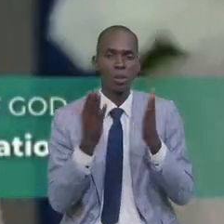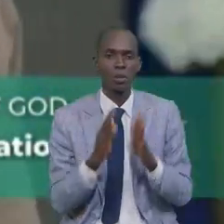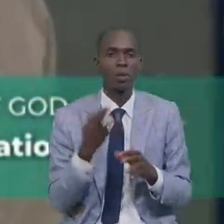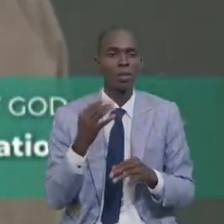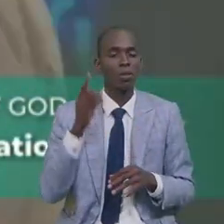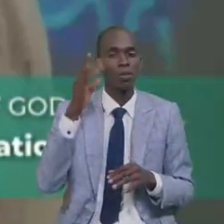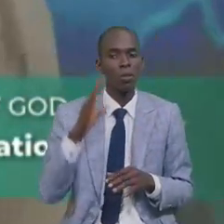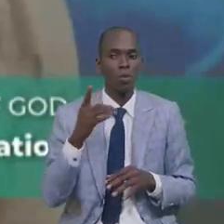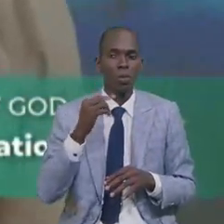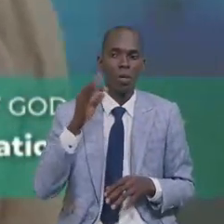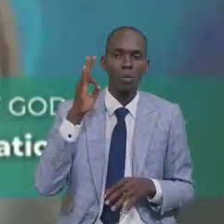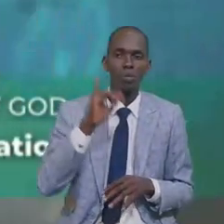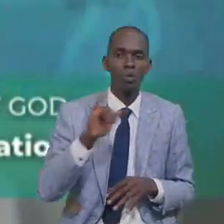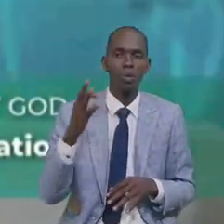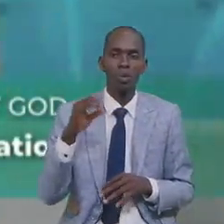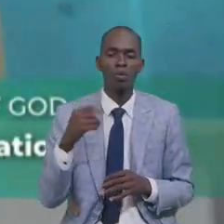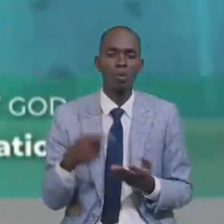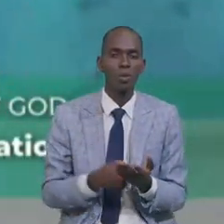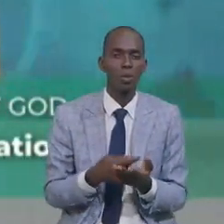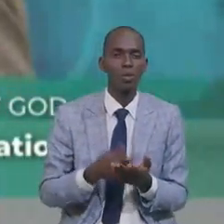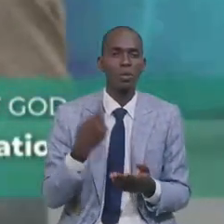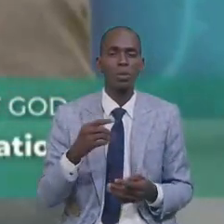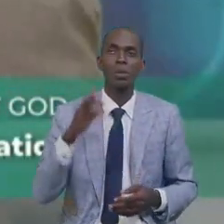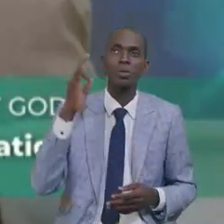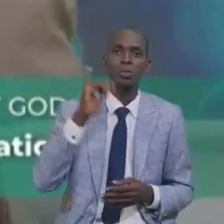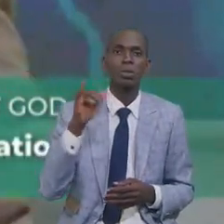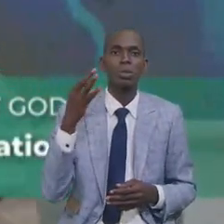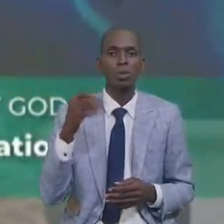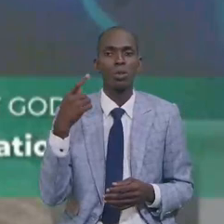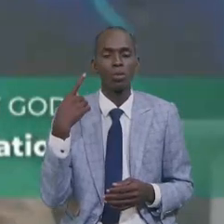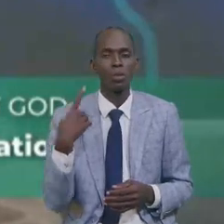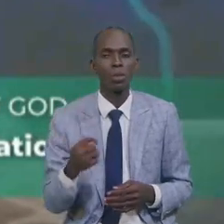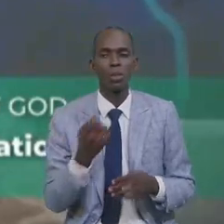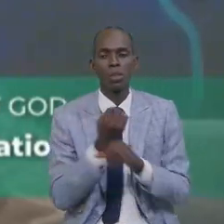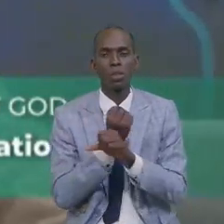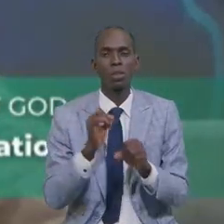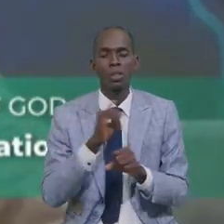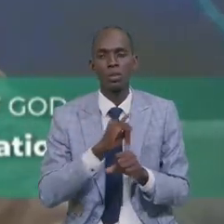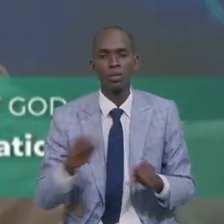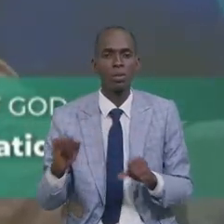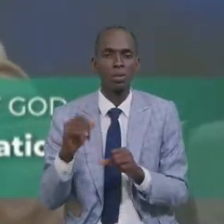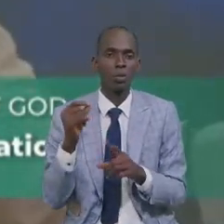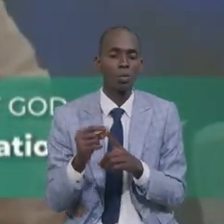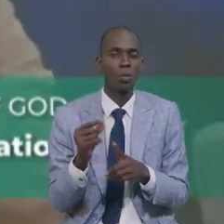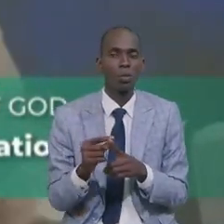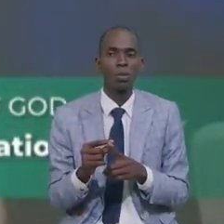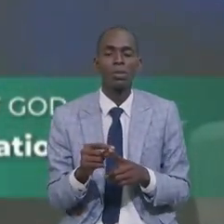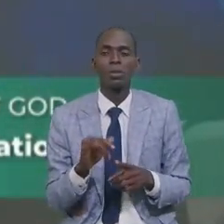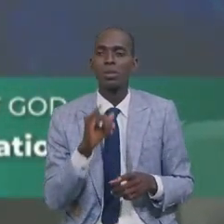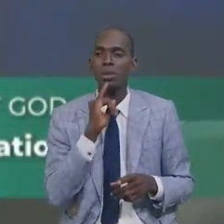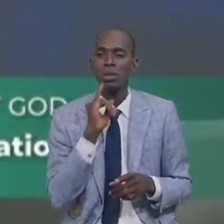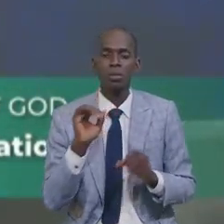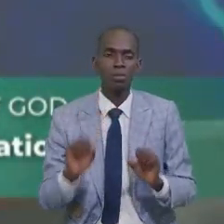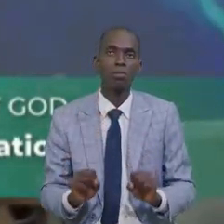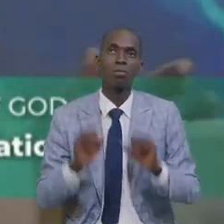Serviteur de Dieu qui prêche la prédication de l'évangile, la prédication du message de salut